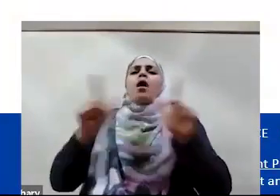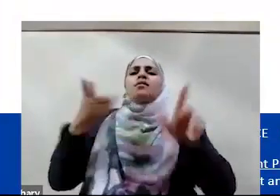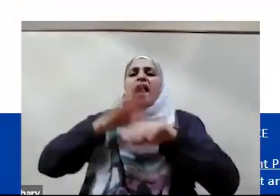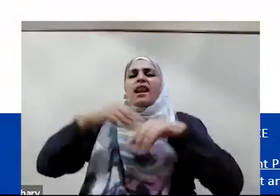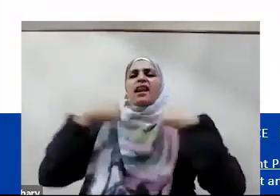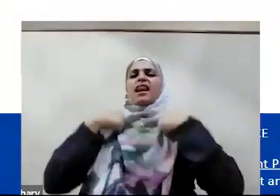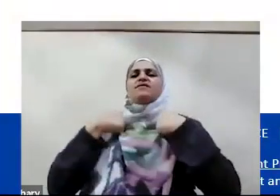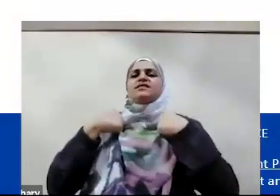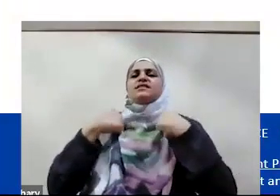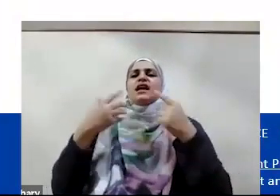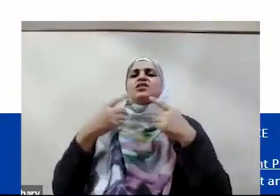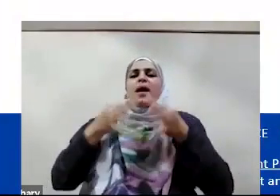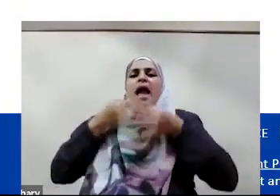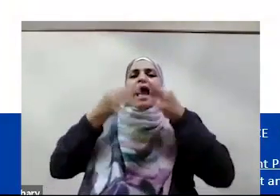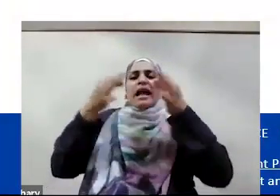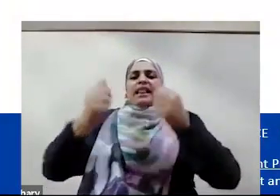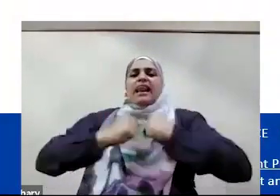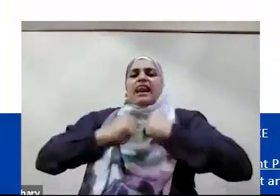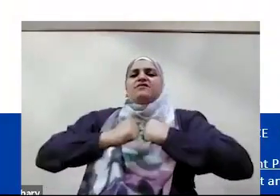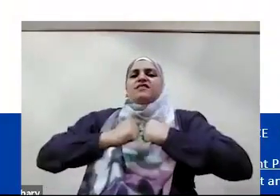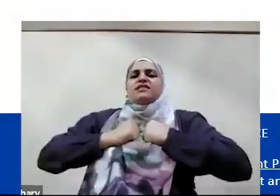بتاعتي بمعنى أصح. يعني